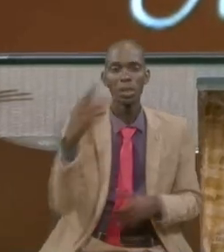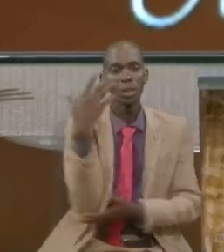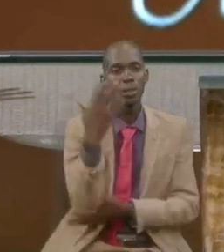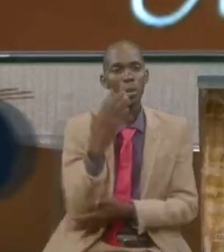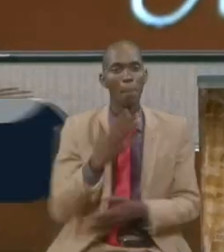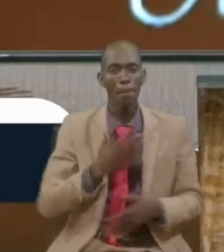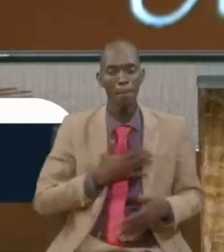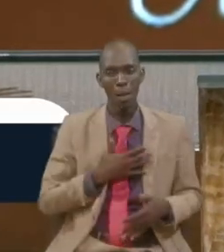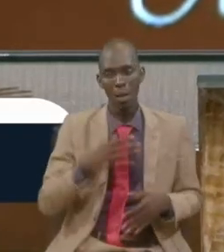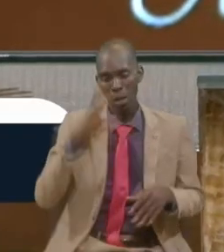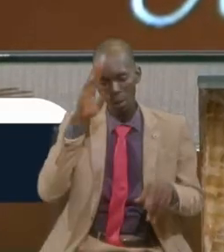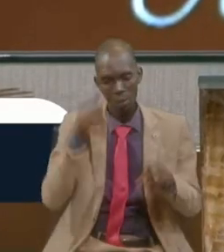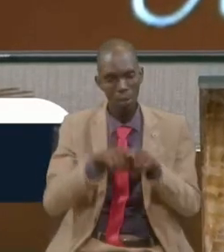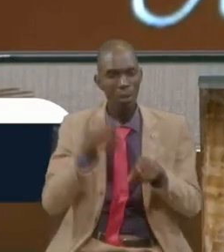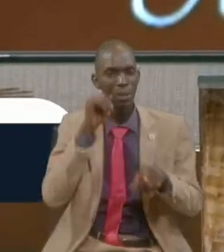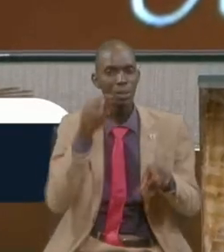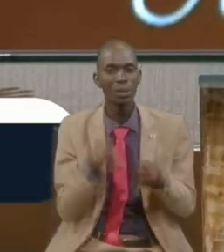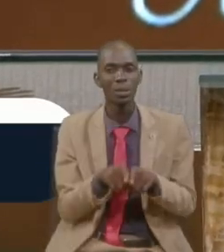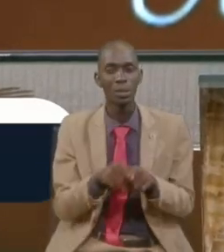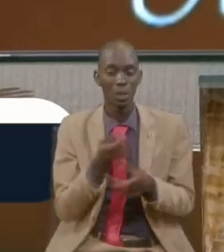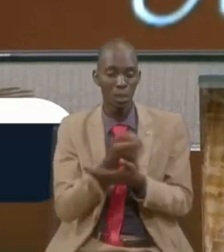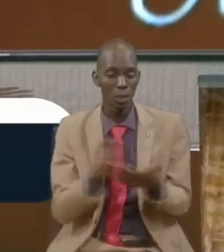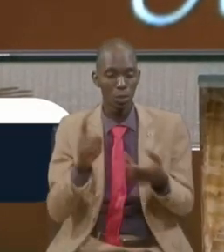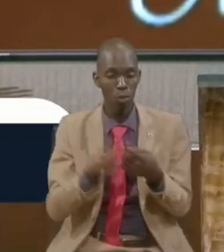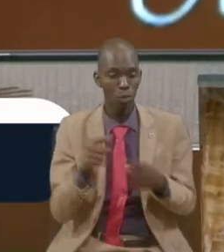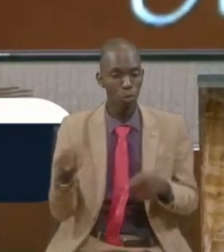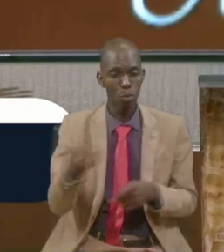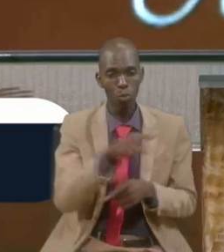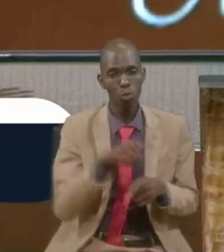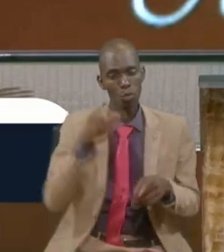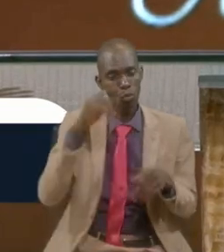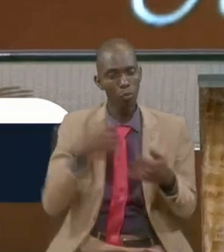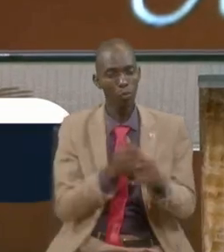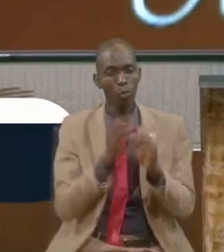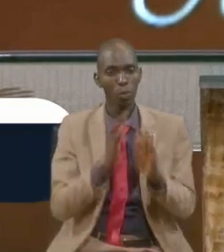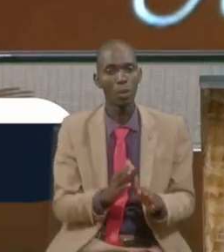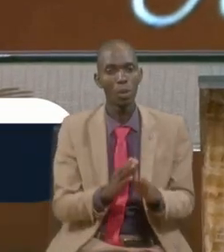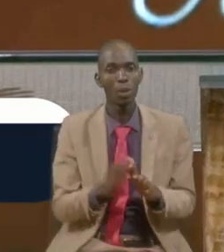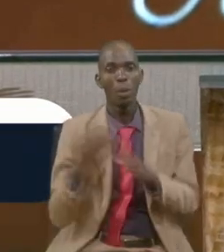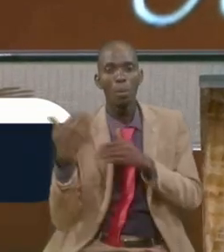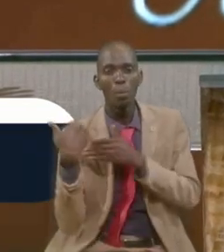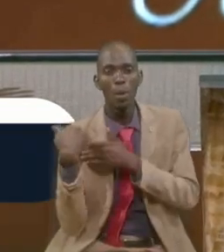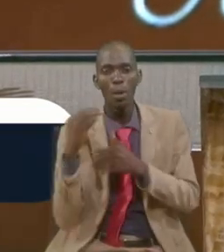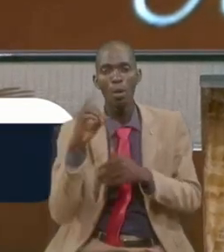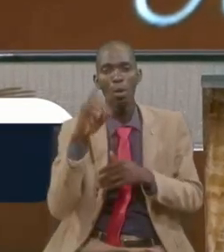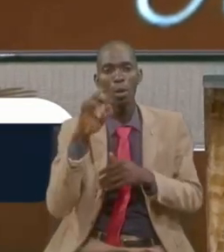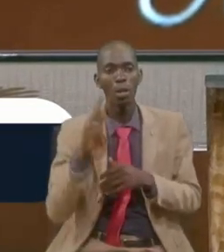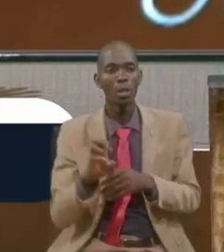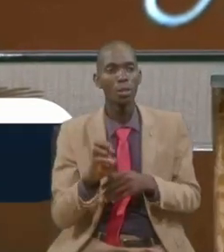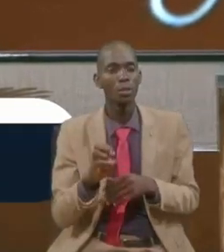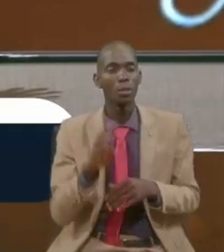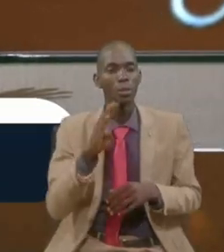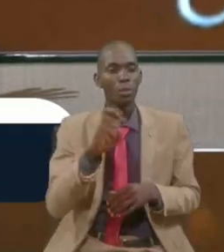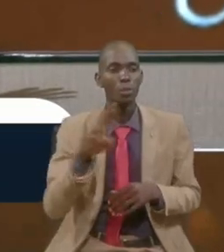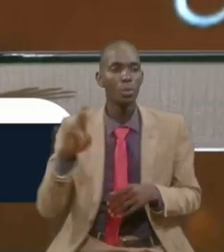Un figuier, mes frères, il écrivait aux frères, peut-il produire des olives